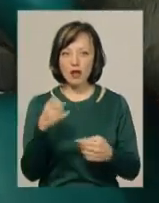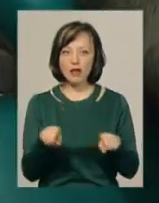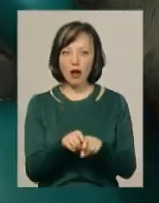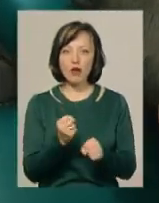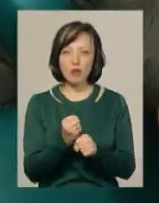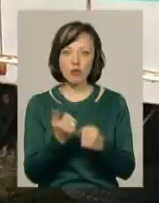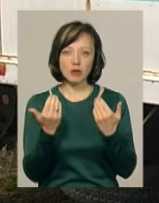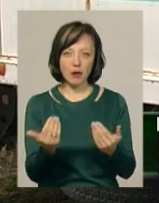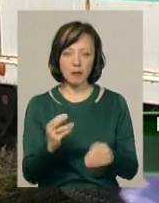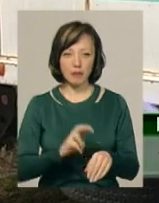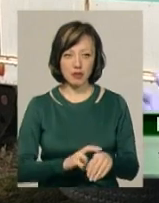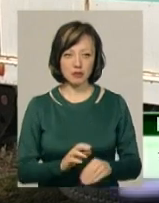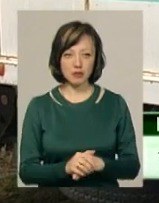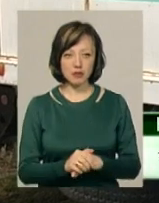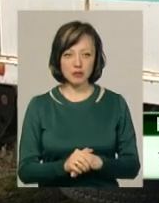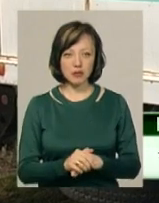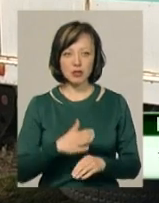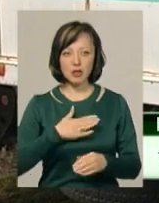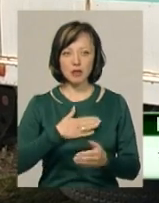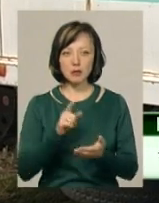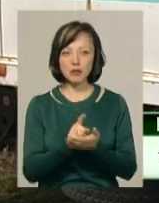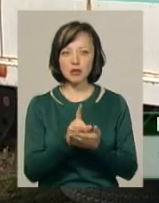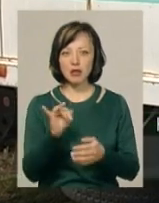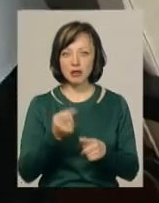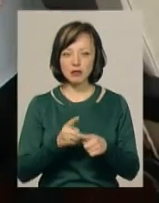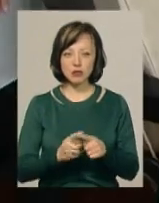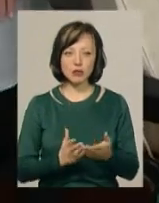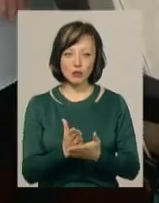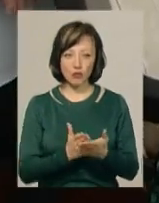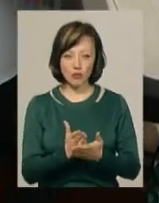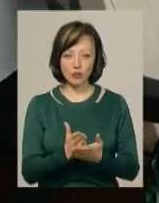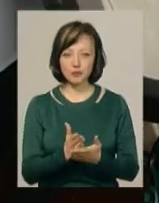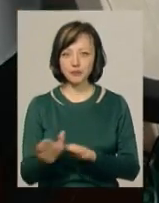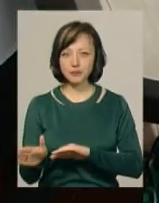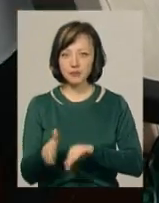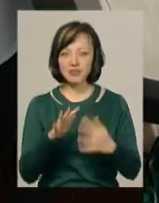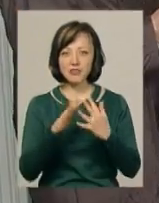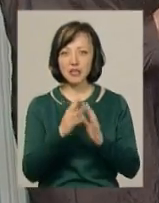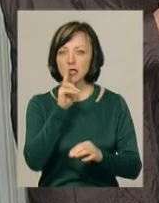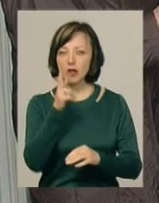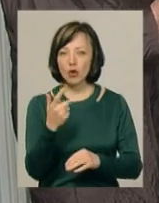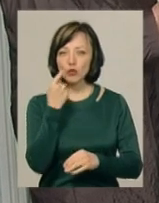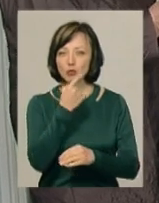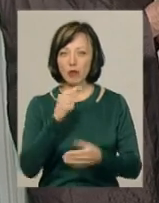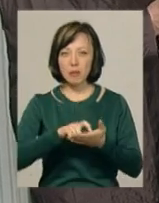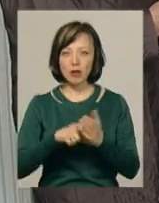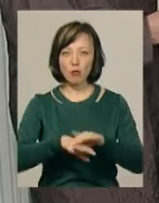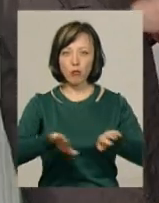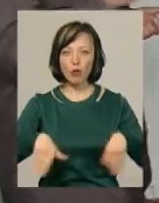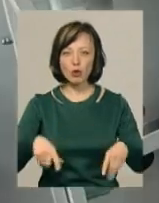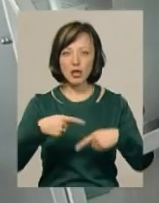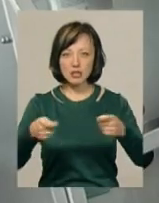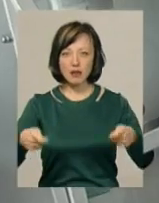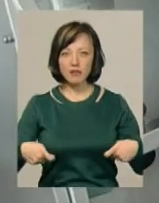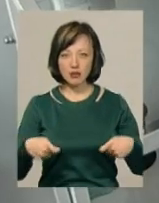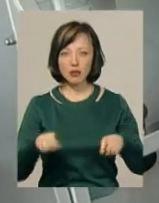робота медиків. Бо наші пенсіонери цього заслуговують. У Ліщанах 3 роки як стоматологічний кабінет порожній, каже завідувач